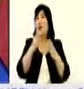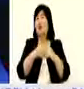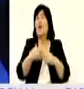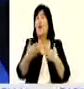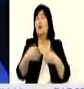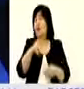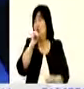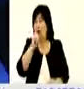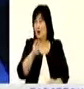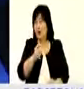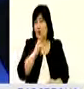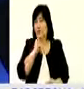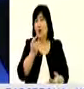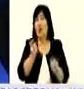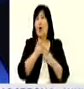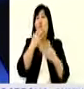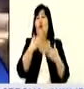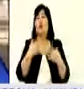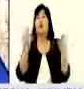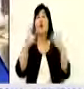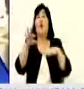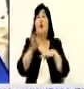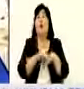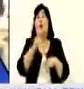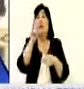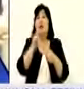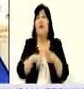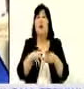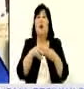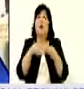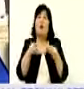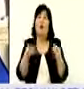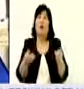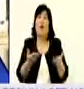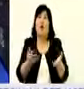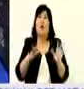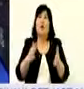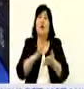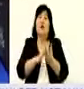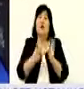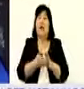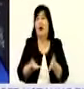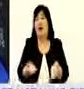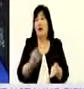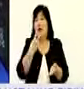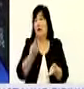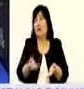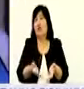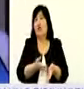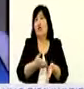бірін-бірі түсінбейді ал, яғни сүйіп қосылған жастардың сенімдері сетінеуге болмашы жағдайдың жеткілікті екені